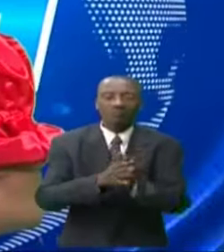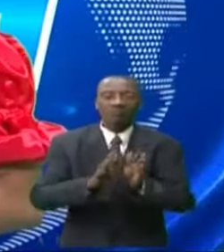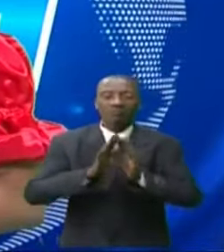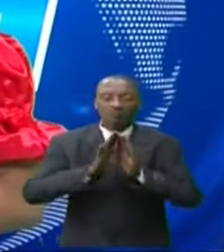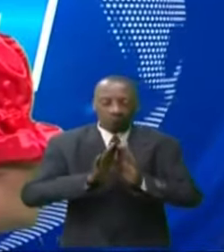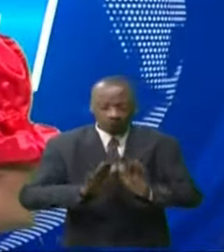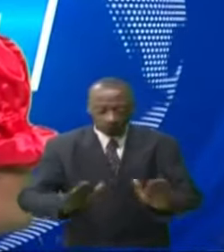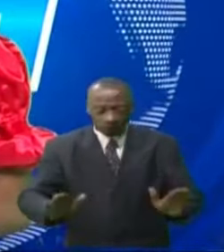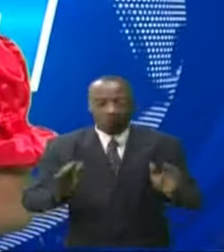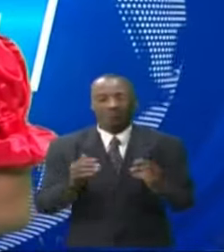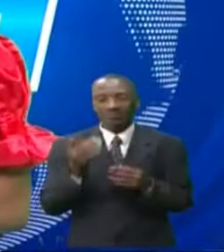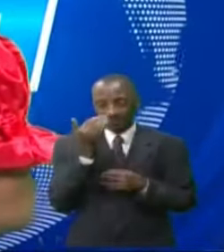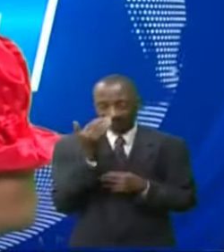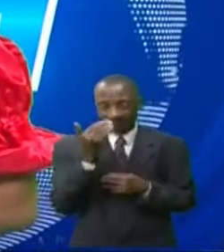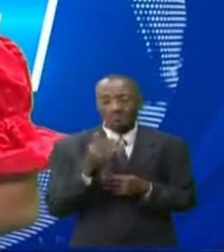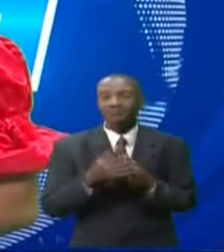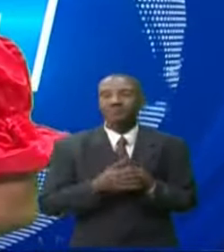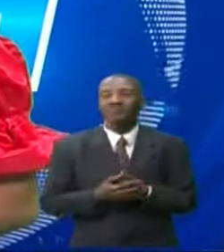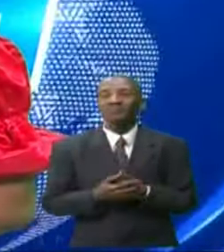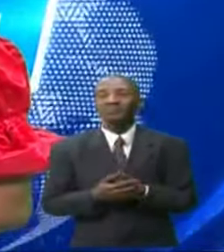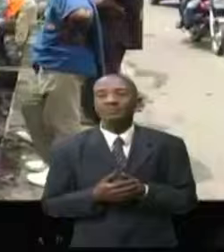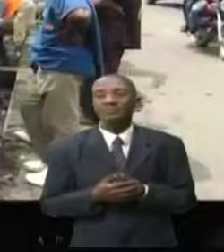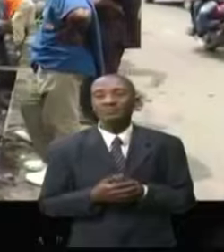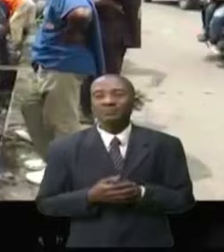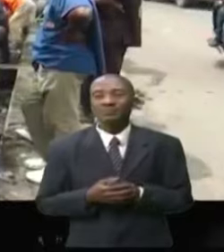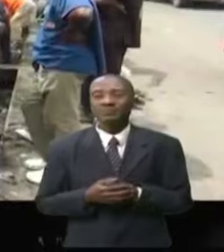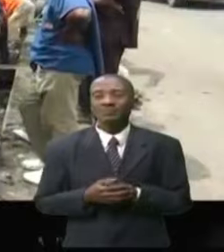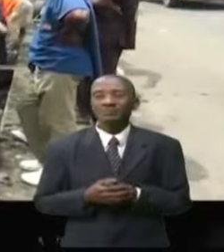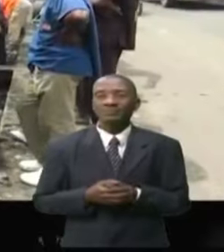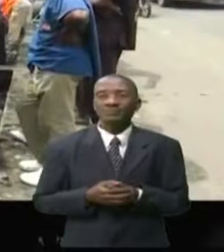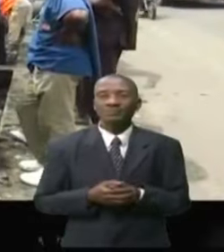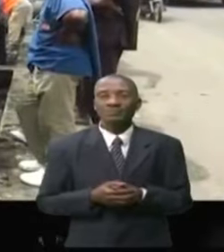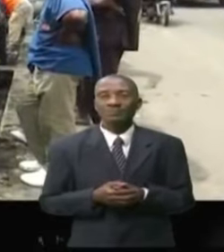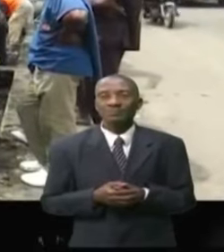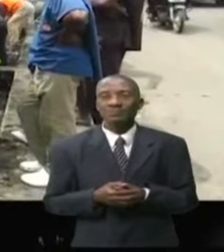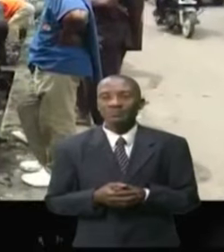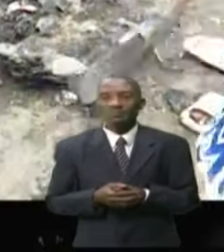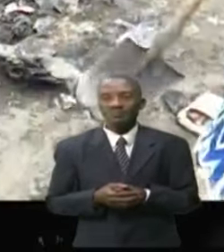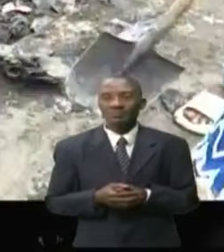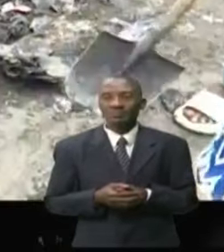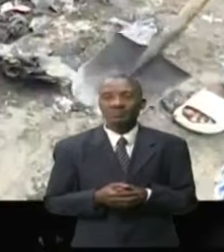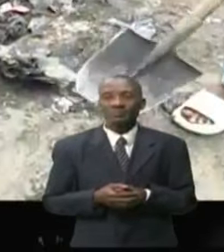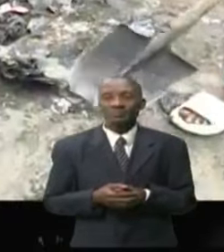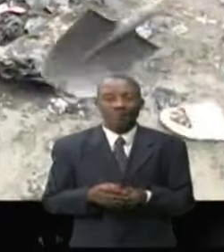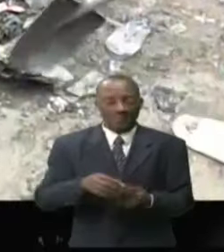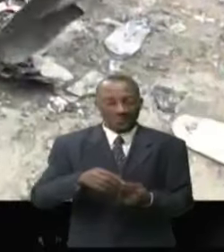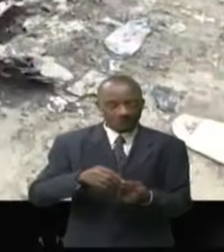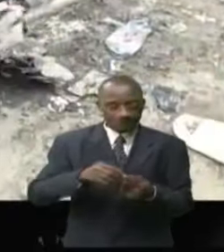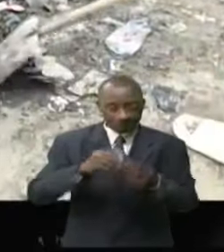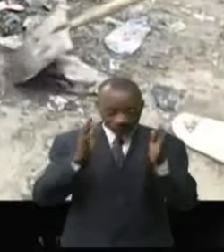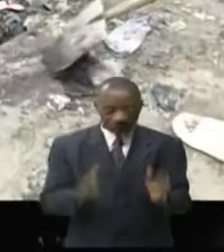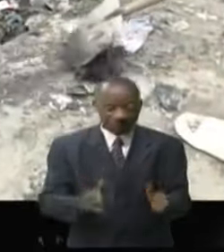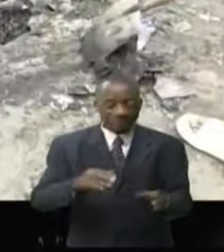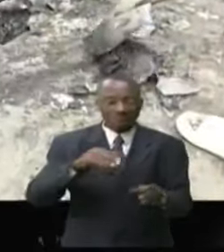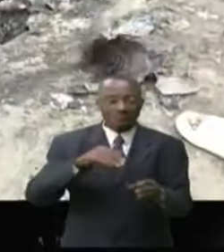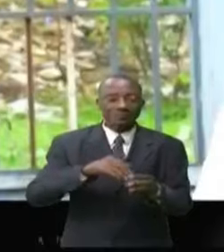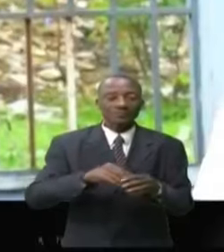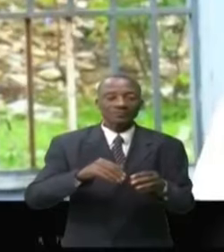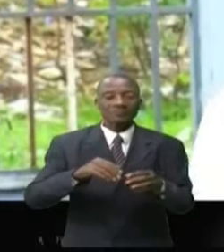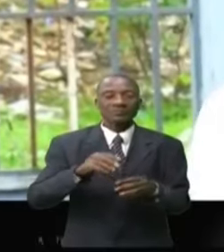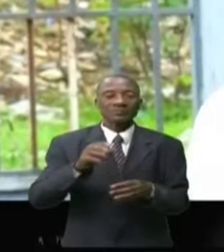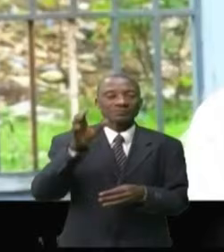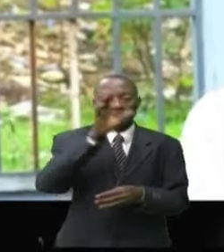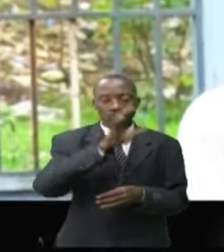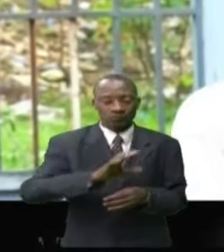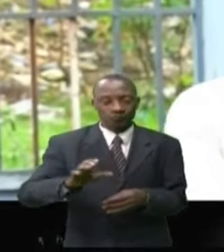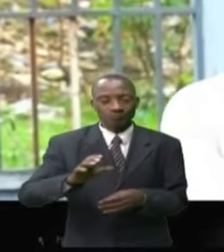Cédric kenina un geste anodin à première vu mais qui sauve des vies en